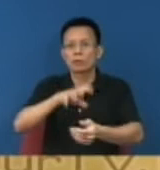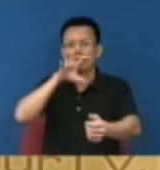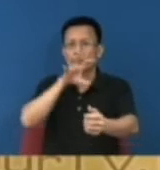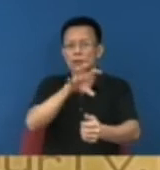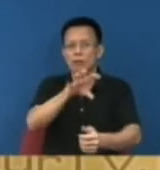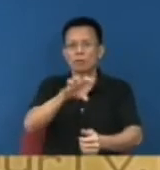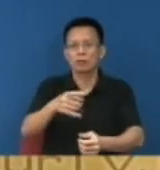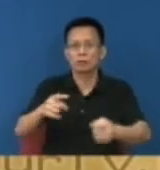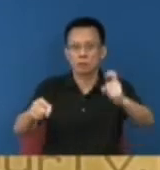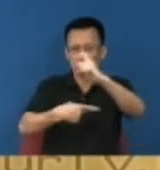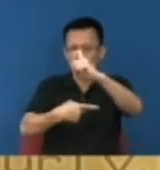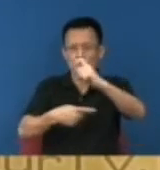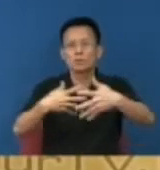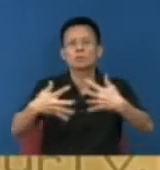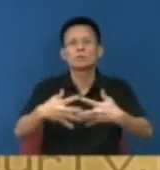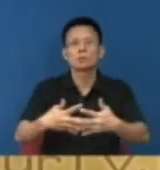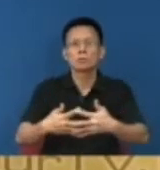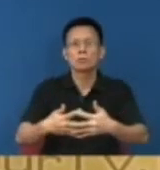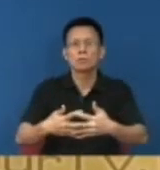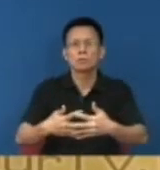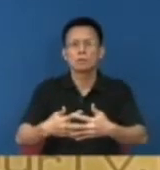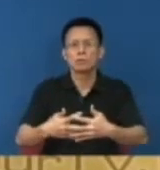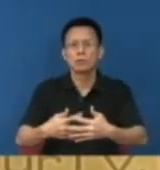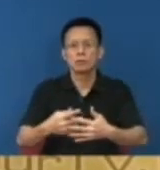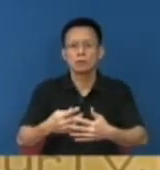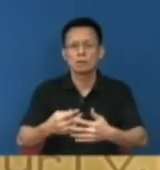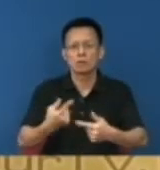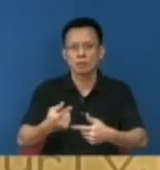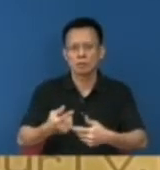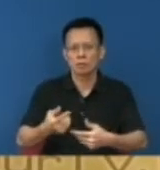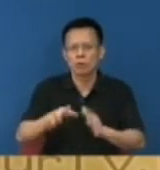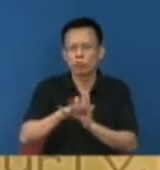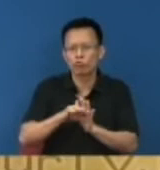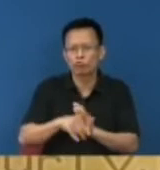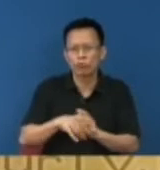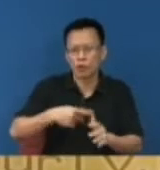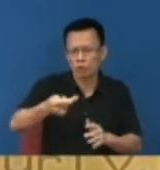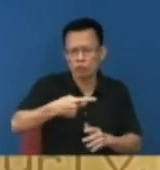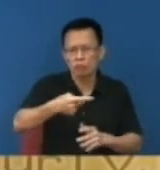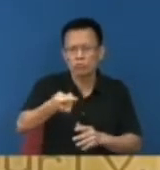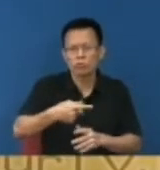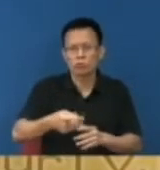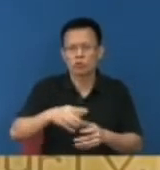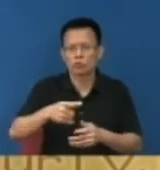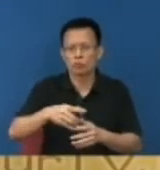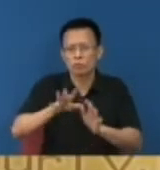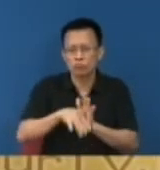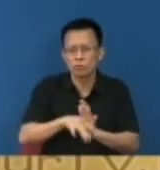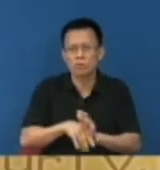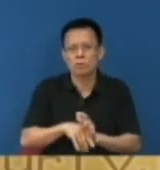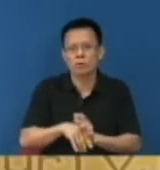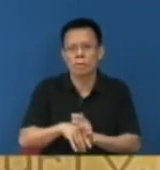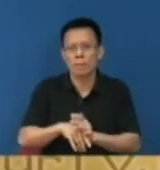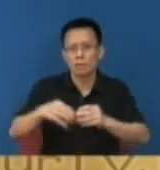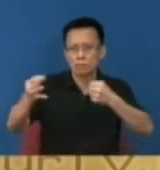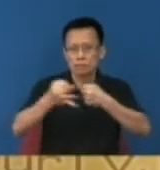嘅，你即係互為表裏，你中有我，我中有你。而公民黨嘅吳靄儀咧就提出咗另外一個